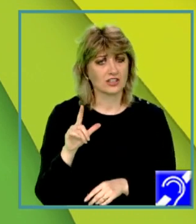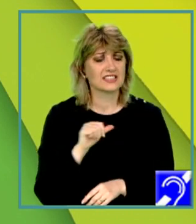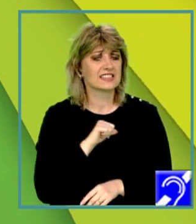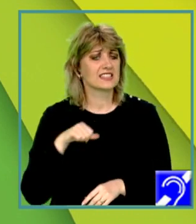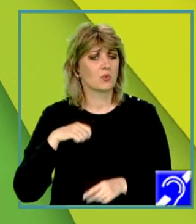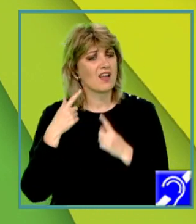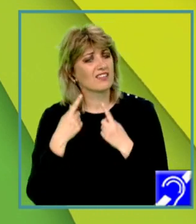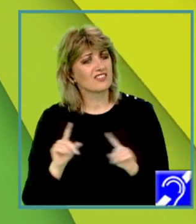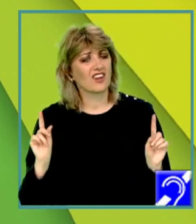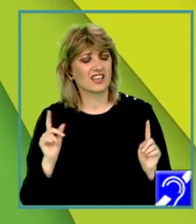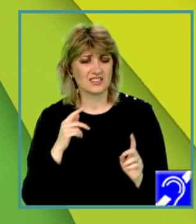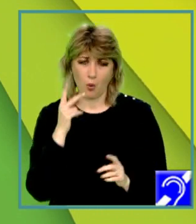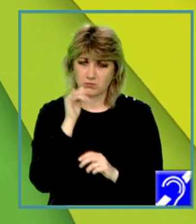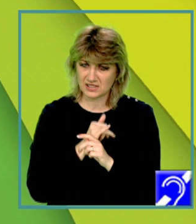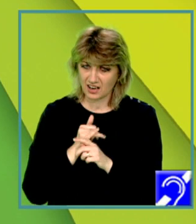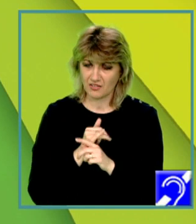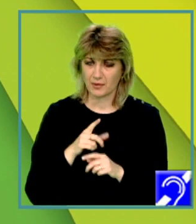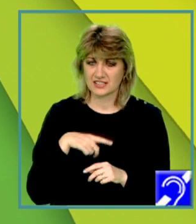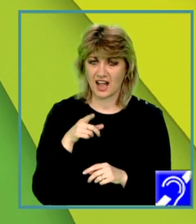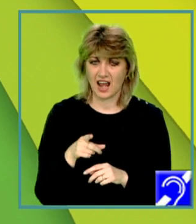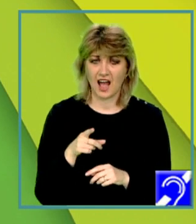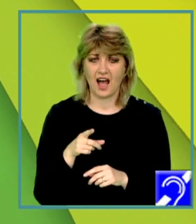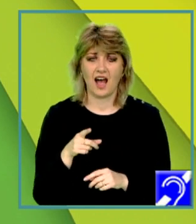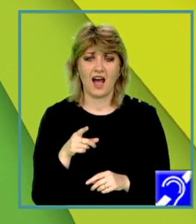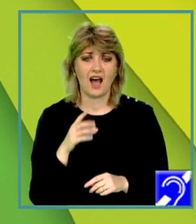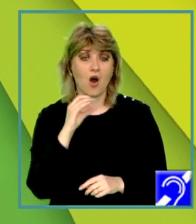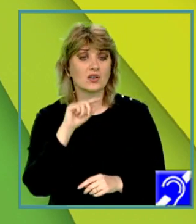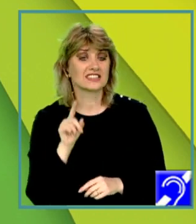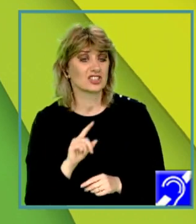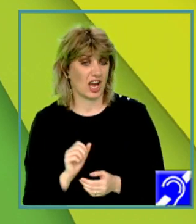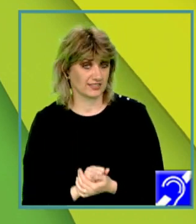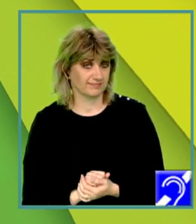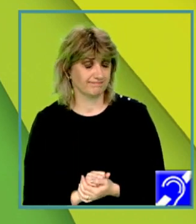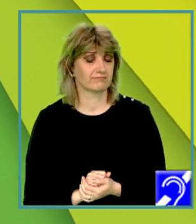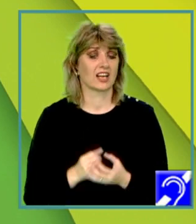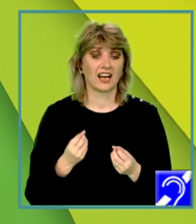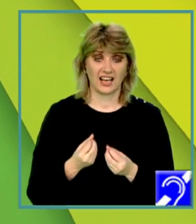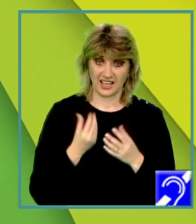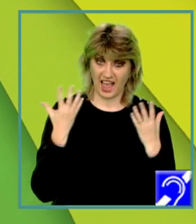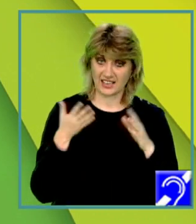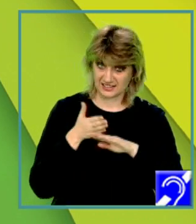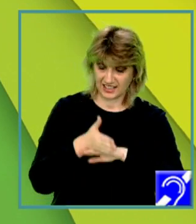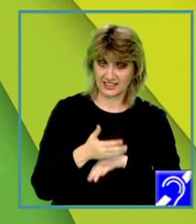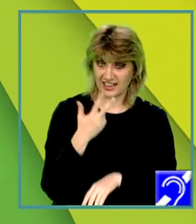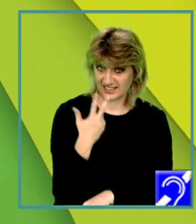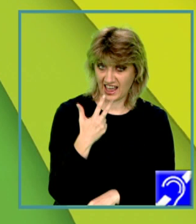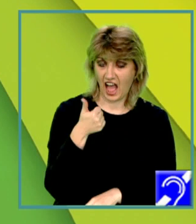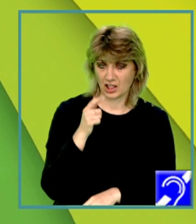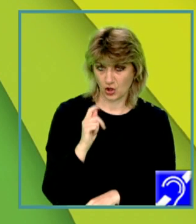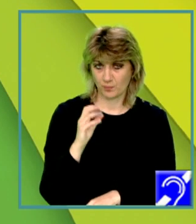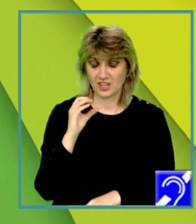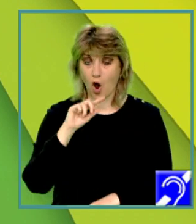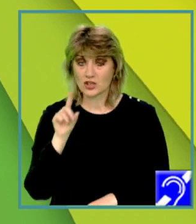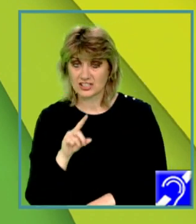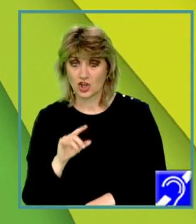diferență pe care observăm este cea legată de atomi de oxigen în reacție intră trei atomi de oxigen